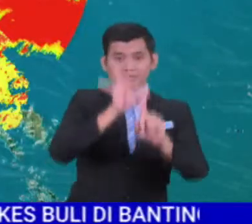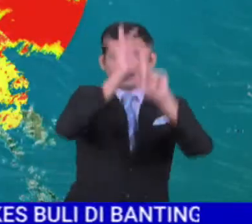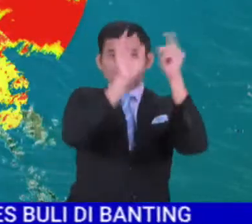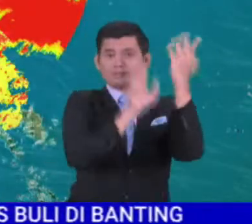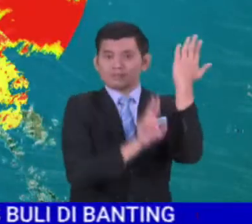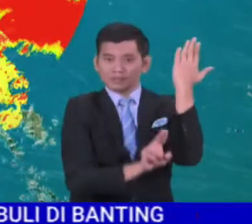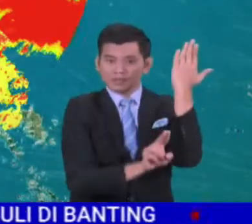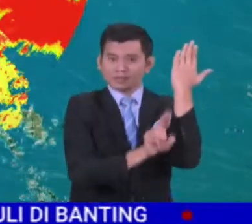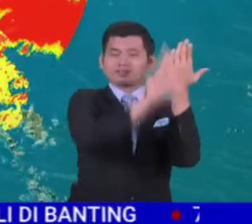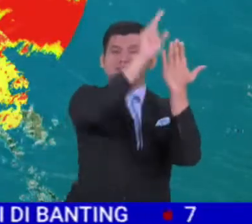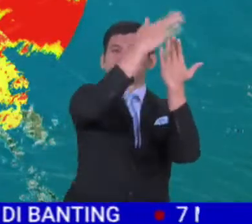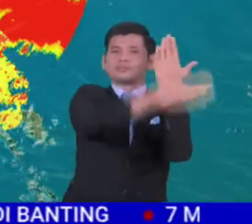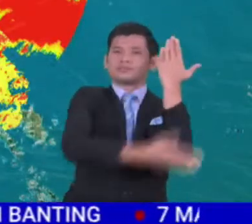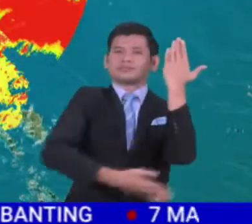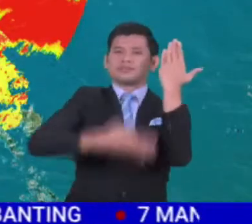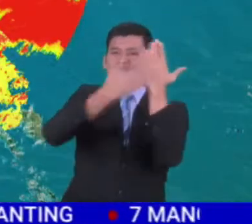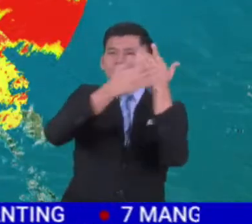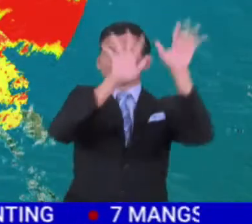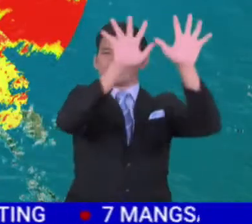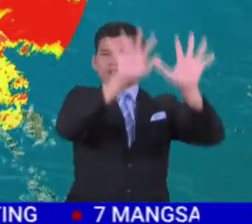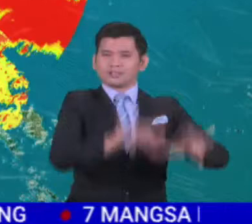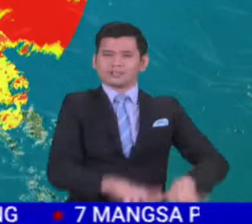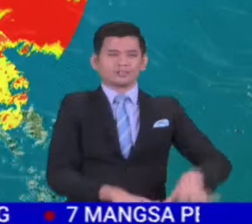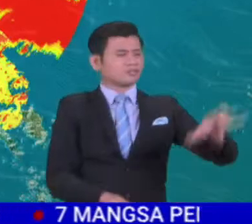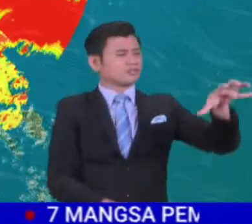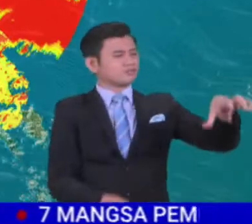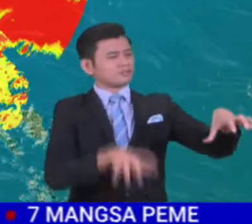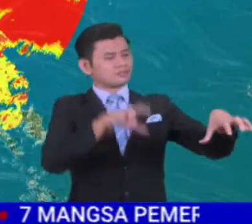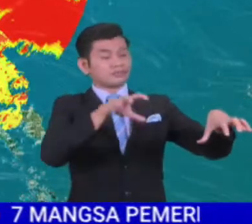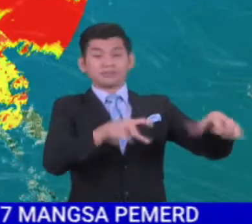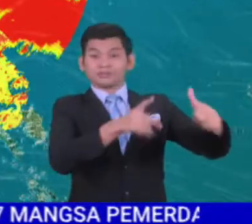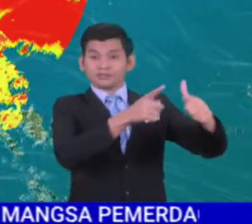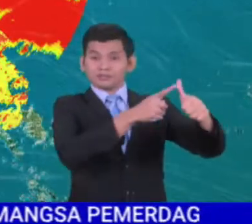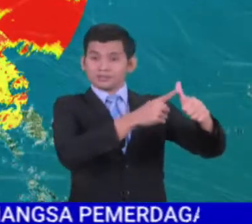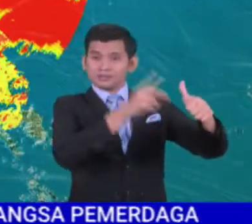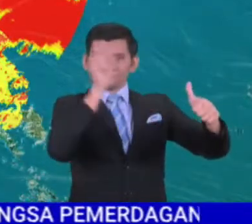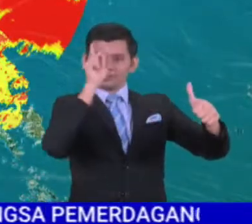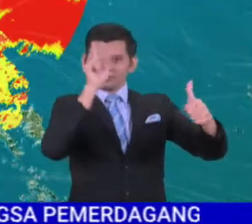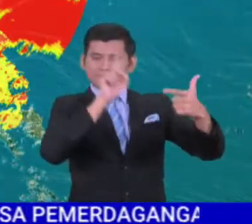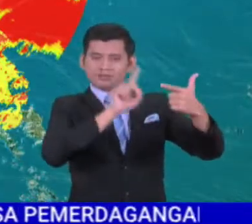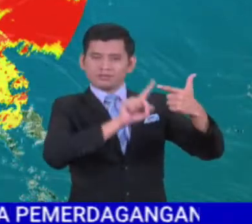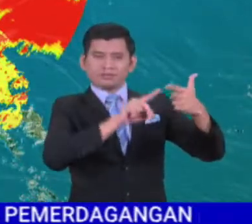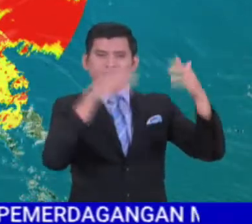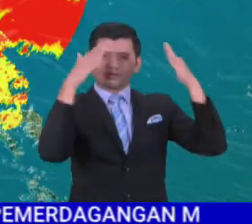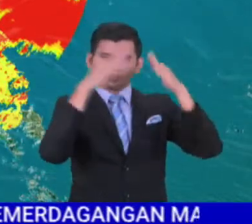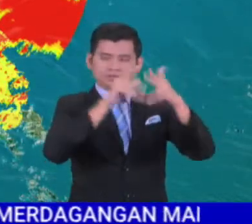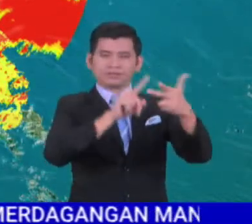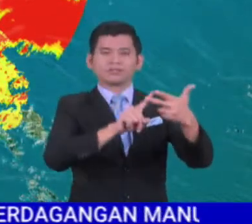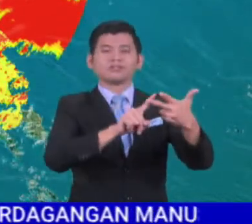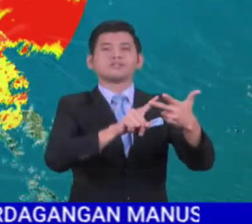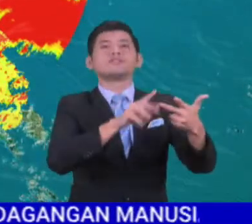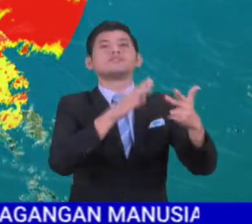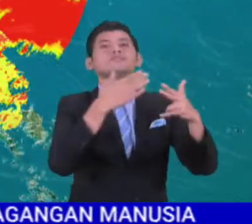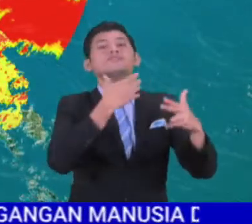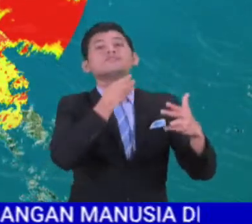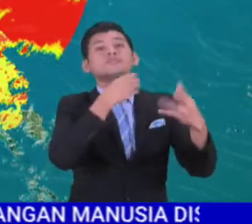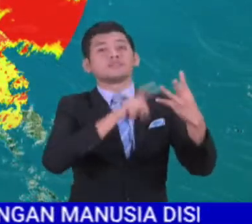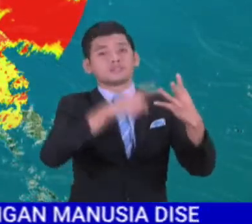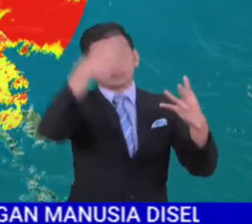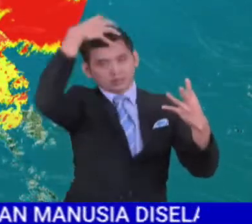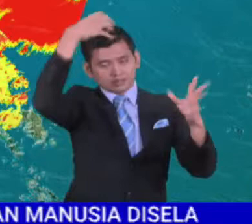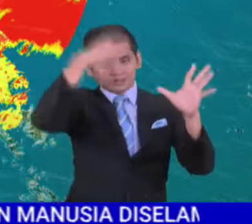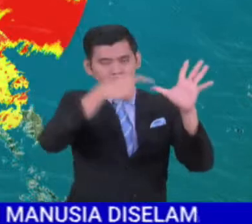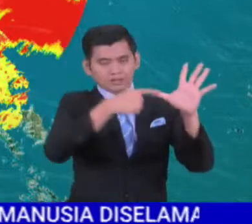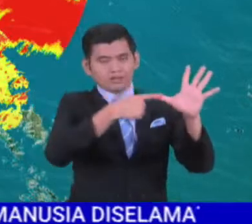semenanjung Malaysia. Ini melibatkan hujan di satu dua tempat di negeri Kelantan, negeri Pahang, Perak, Selangor, Kuala Lumpur dan juga